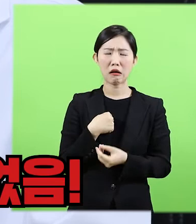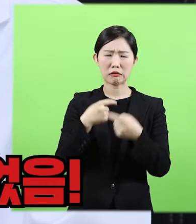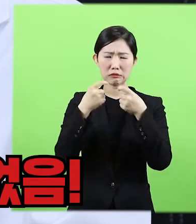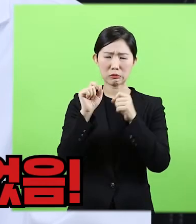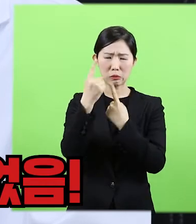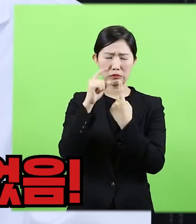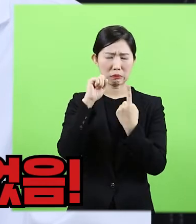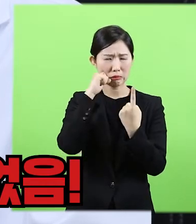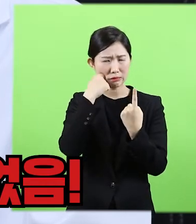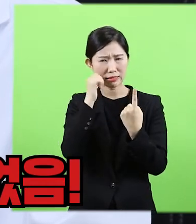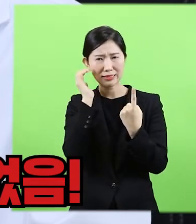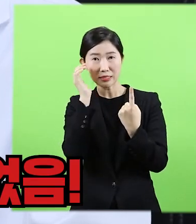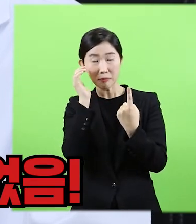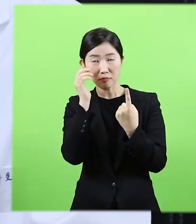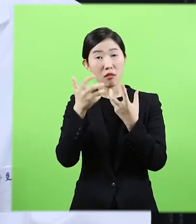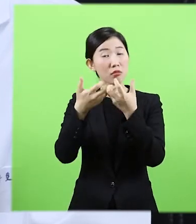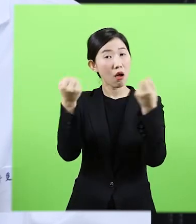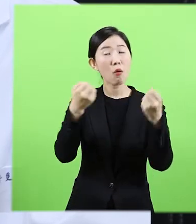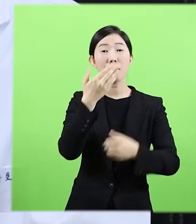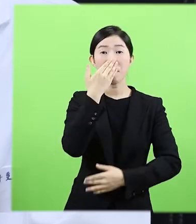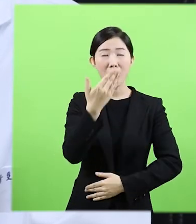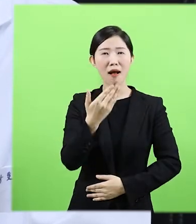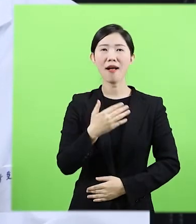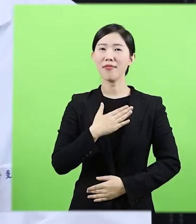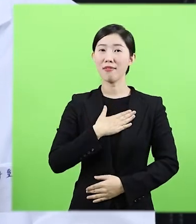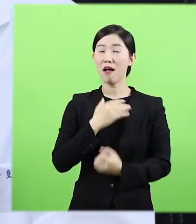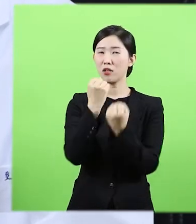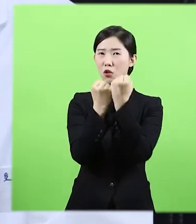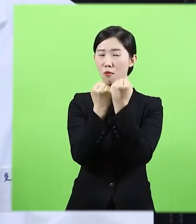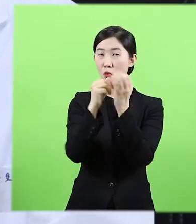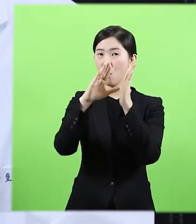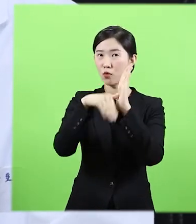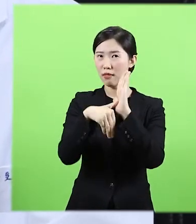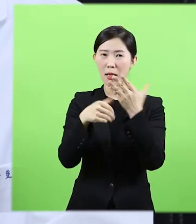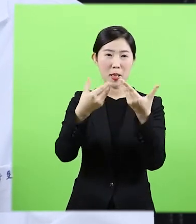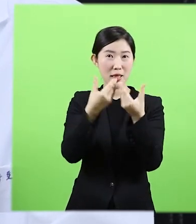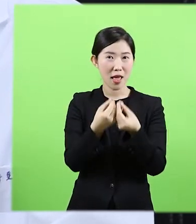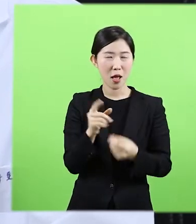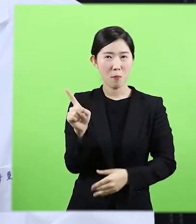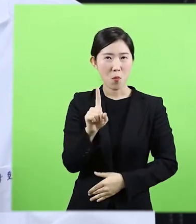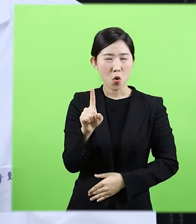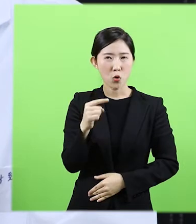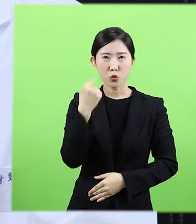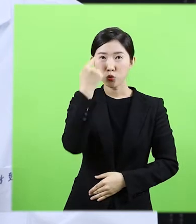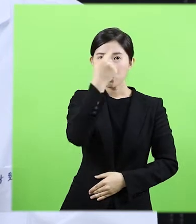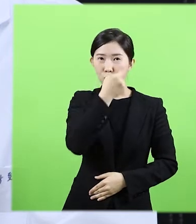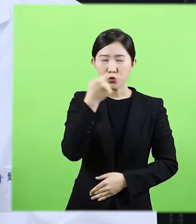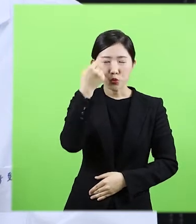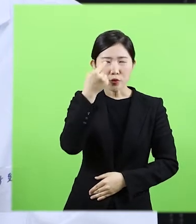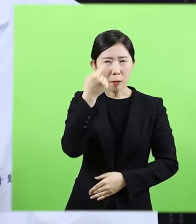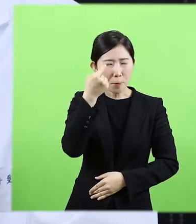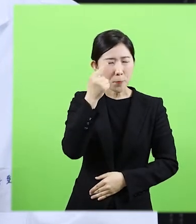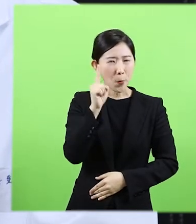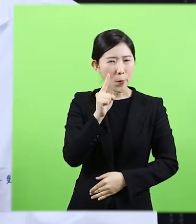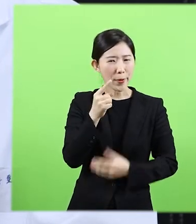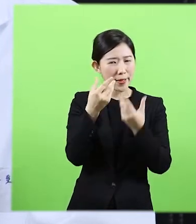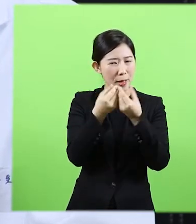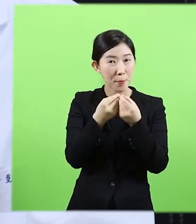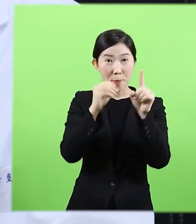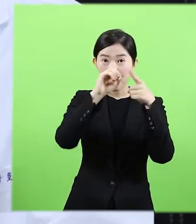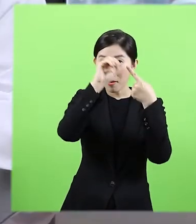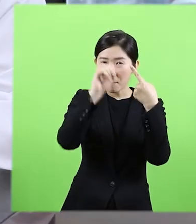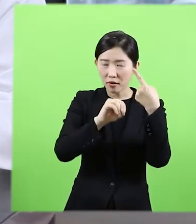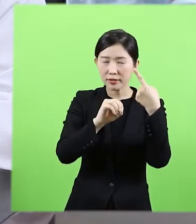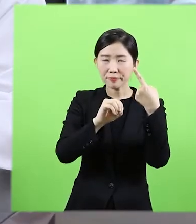두 가지 수술은 따로 해도 됩니다. 제가 환자들한테 설명하기를 전체적으로 잘못된 부분이 100%라고